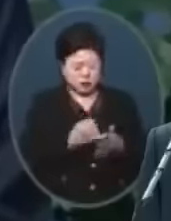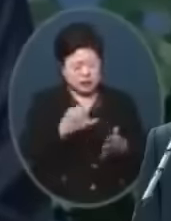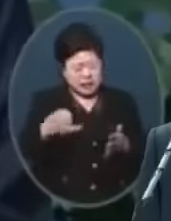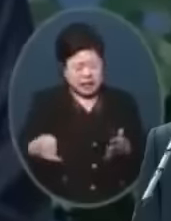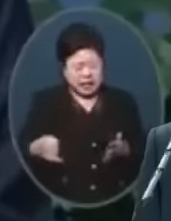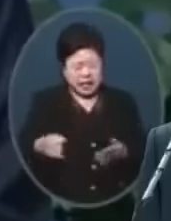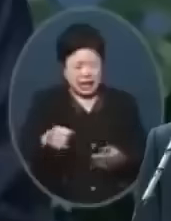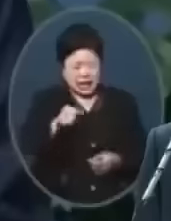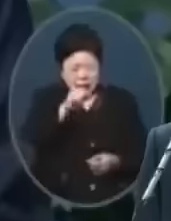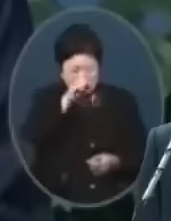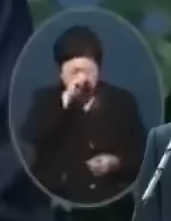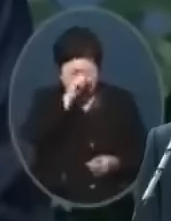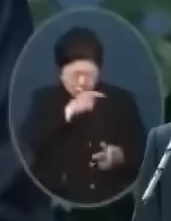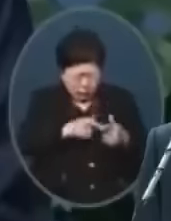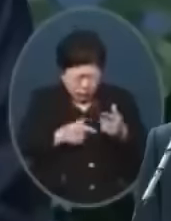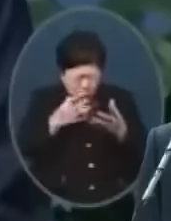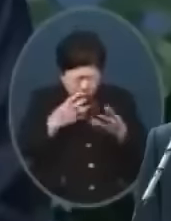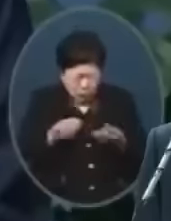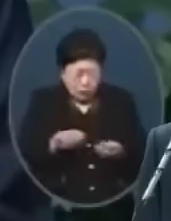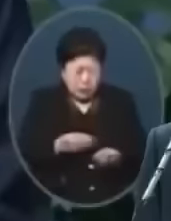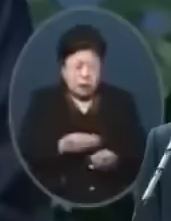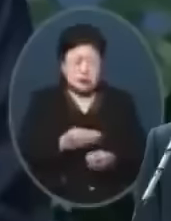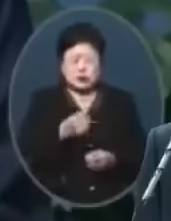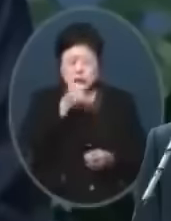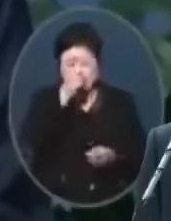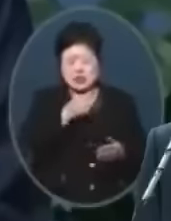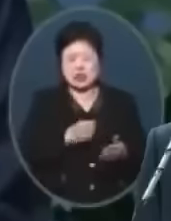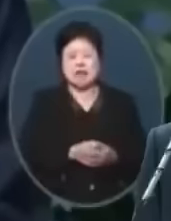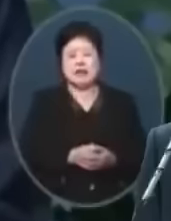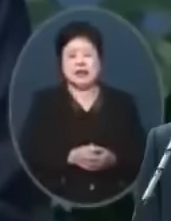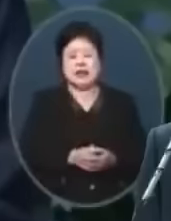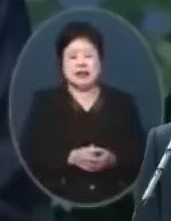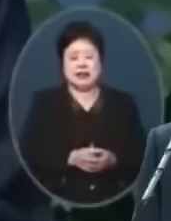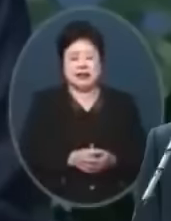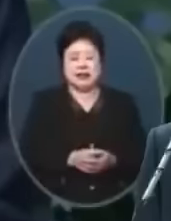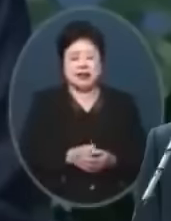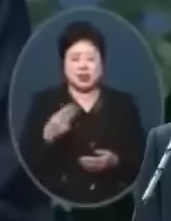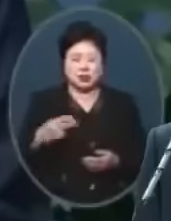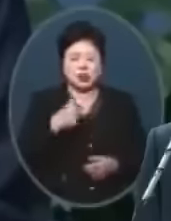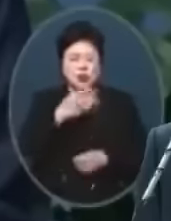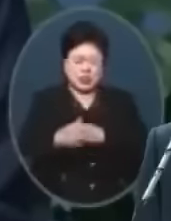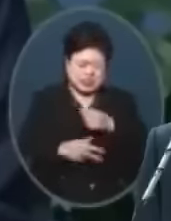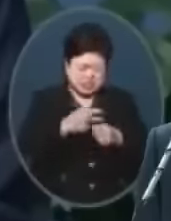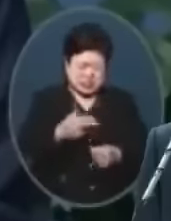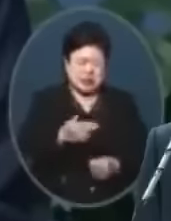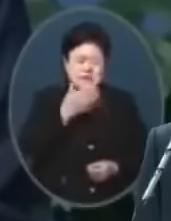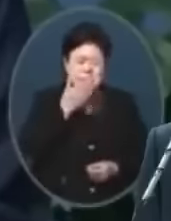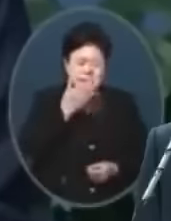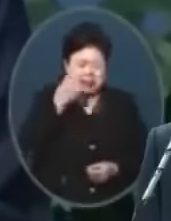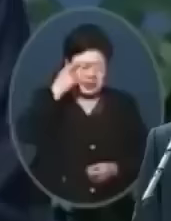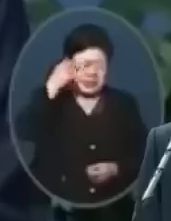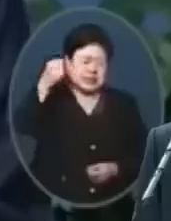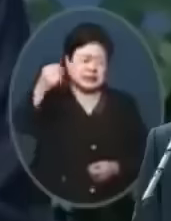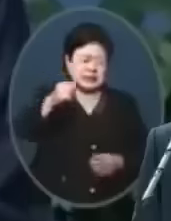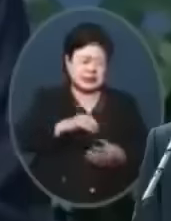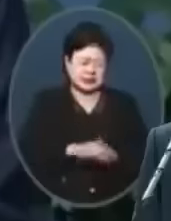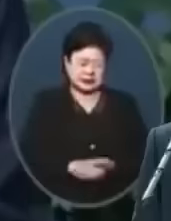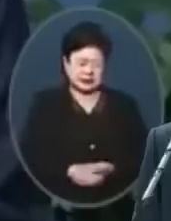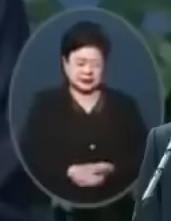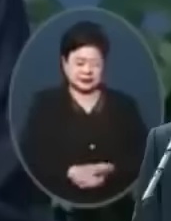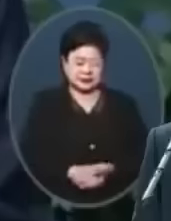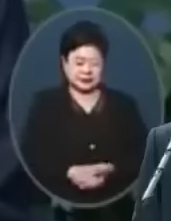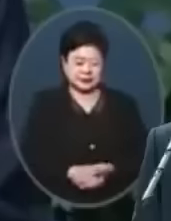좋아해가지고서 사랑은 주는 것이거든. 뭘 줄고 정신 차릴 수가 없습니다.